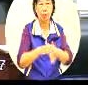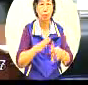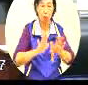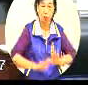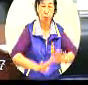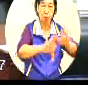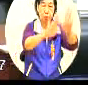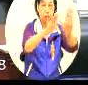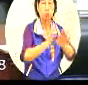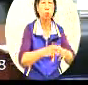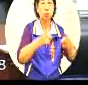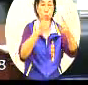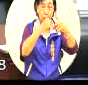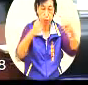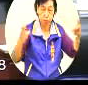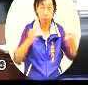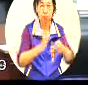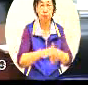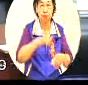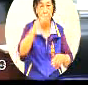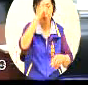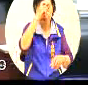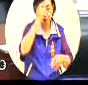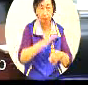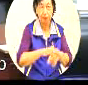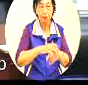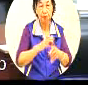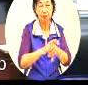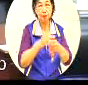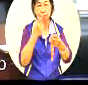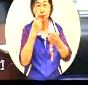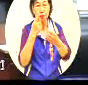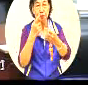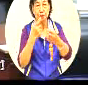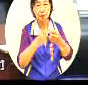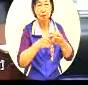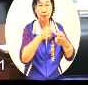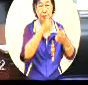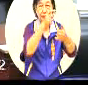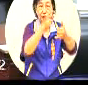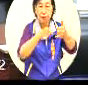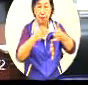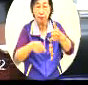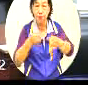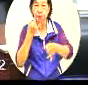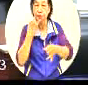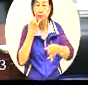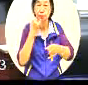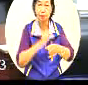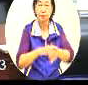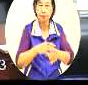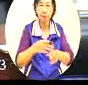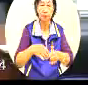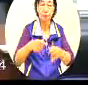在高雄市落叶生根，好不好？那针对于这个问题在衍生出来的好，